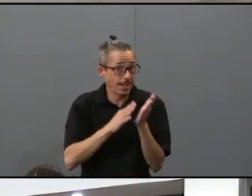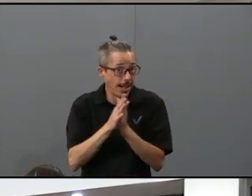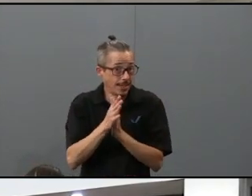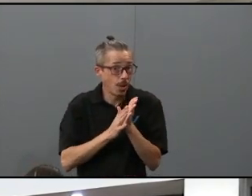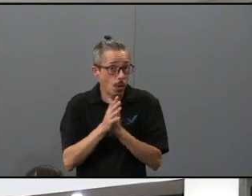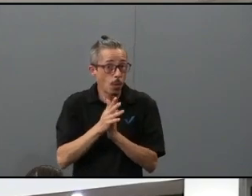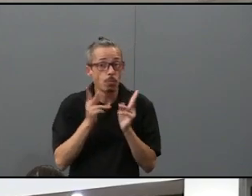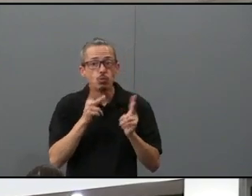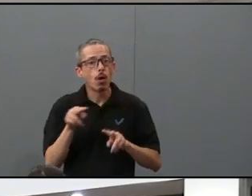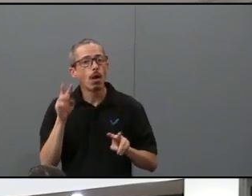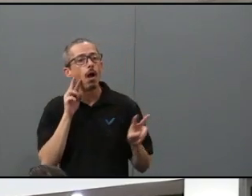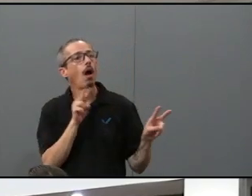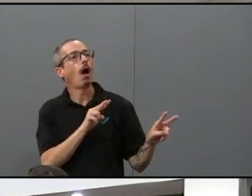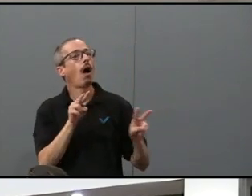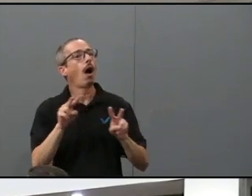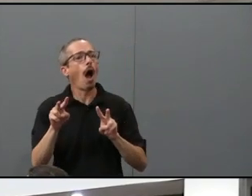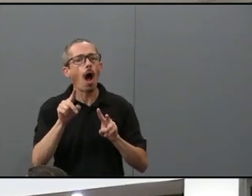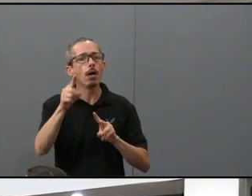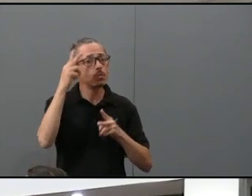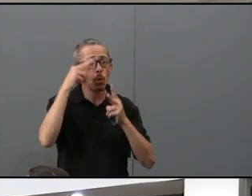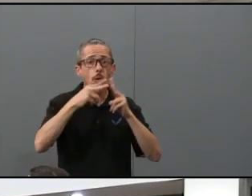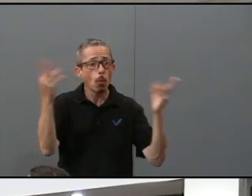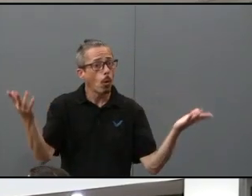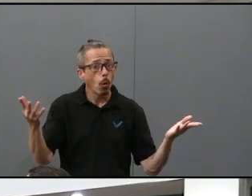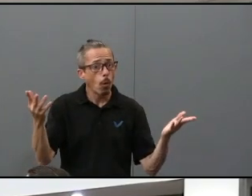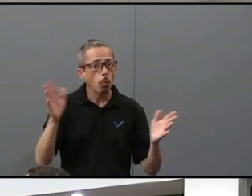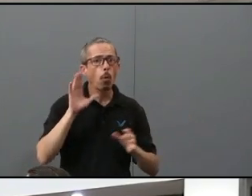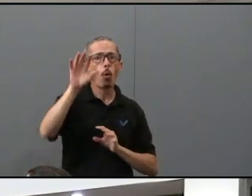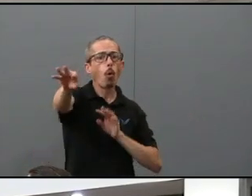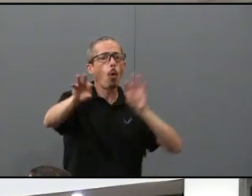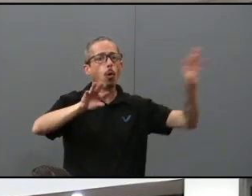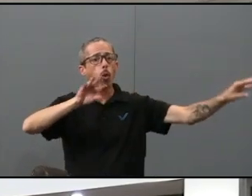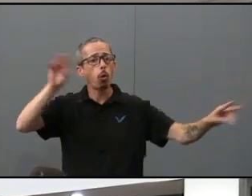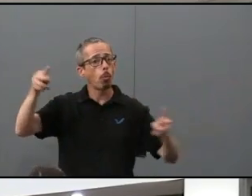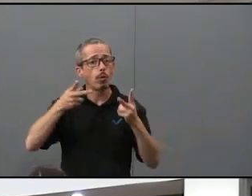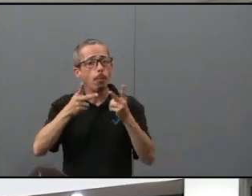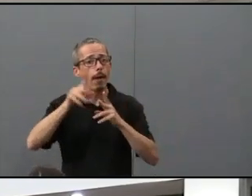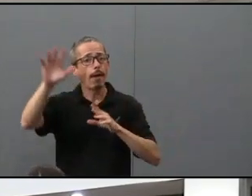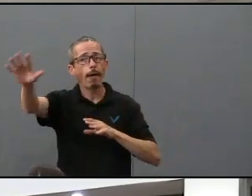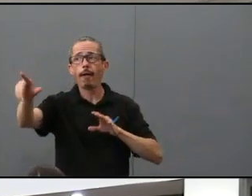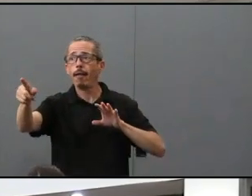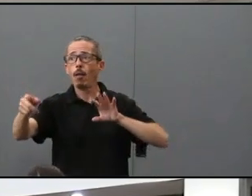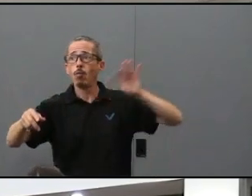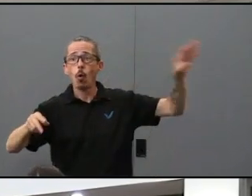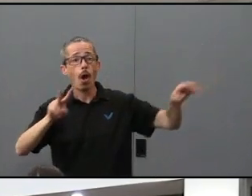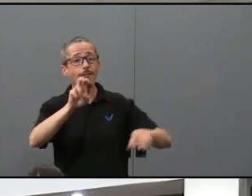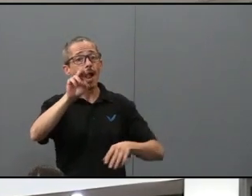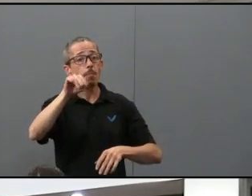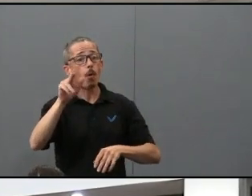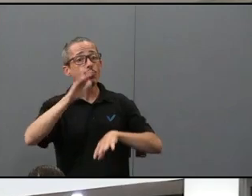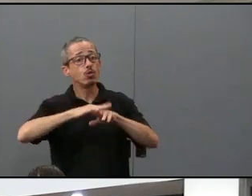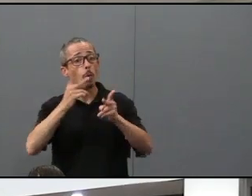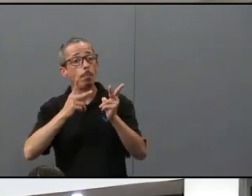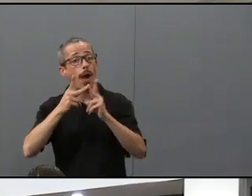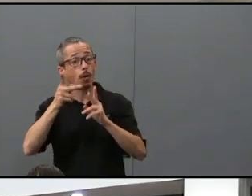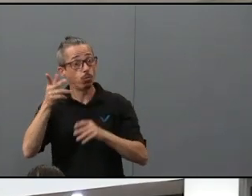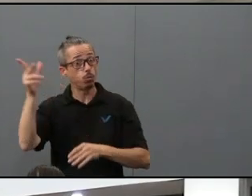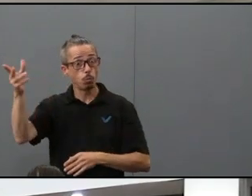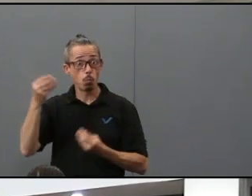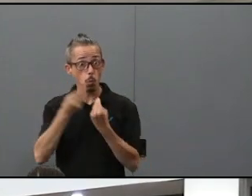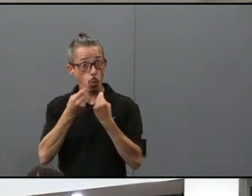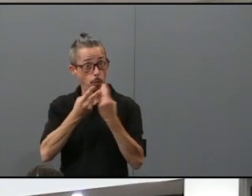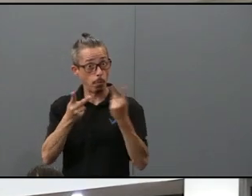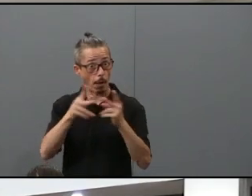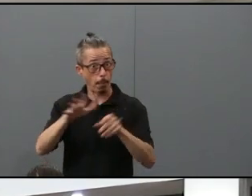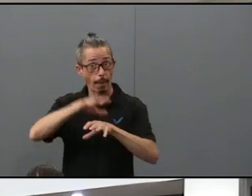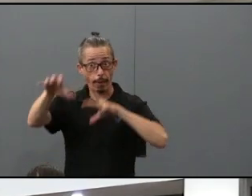permettre aux gens de découvrir certains coins qui sont peut-être plus reculés euh par exemple comme dans Valmont sur parc pour ceux qui savent pas il y a beaucoup de